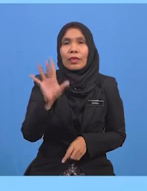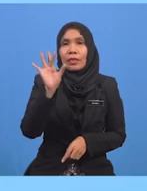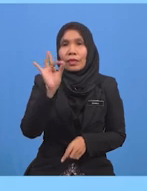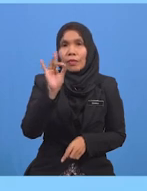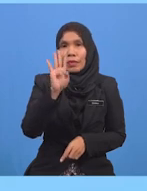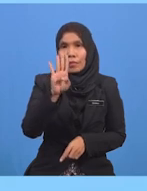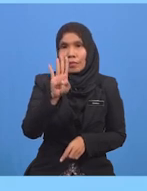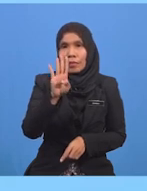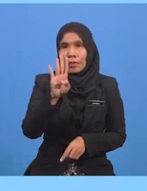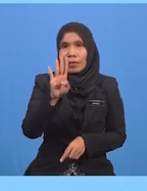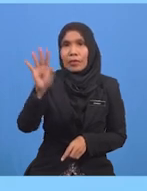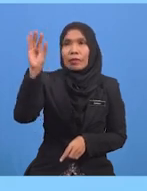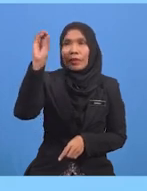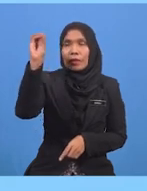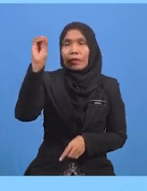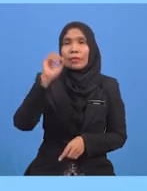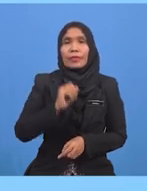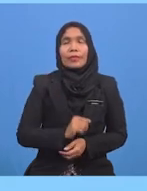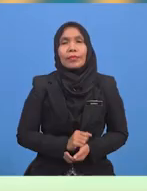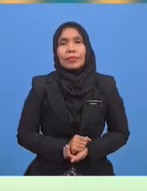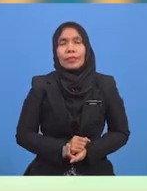15.84 darjah.